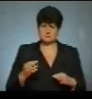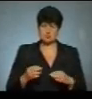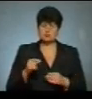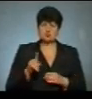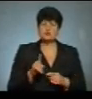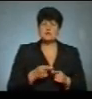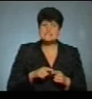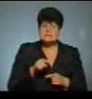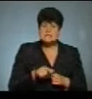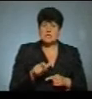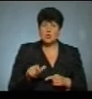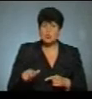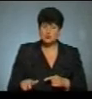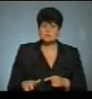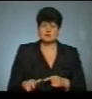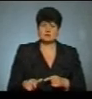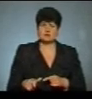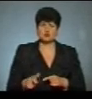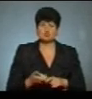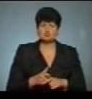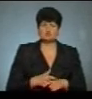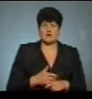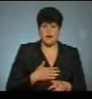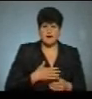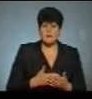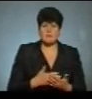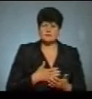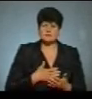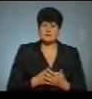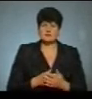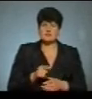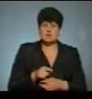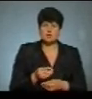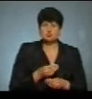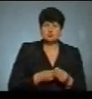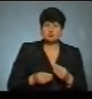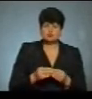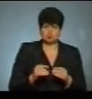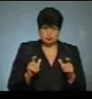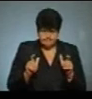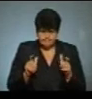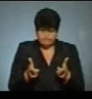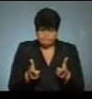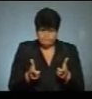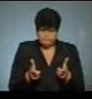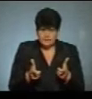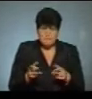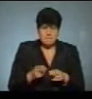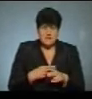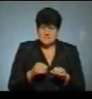ці люди надзвичайно соціально активні, їх штучно замкнули, позбавили